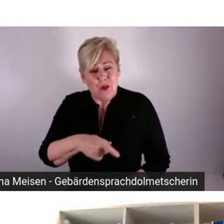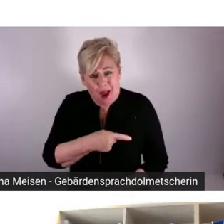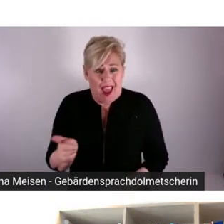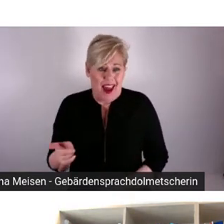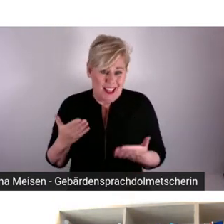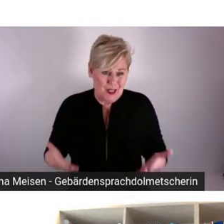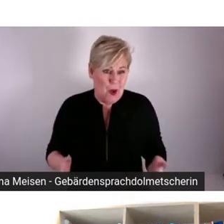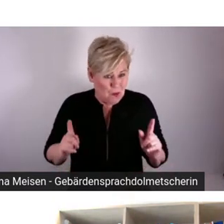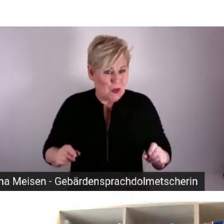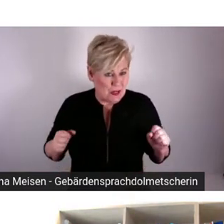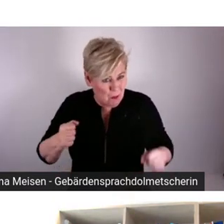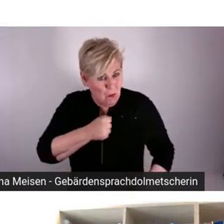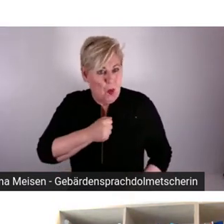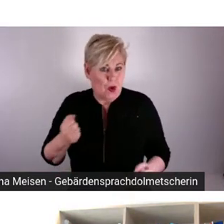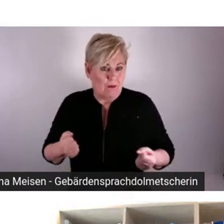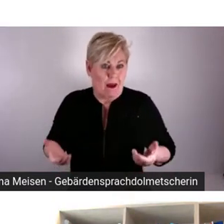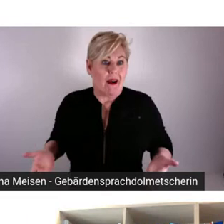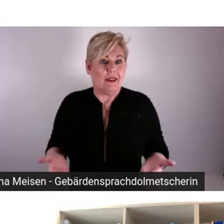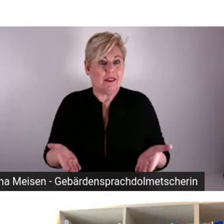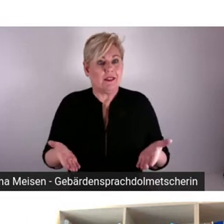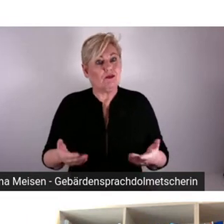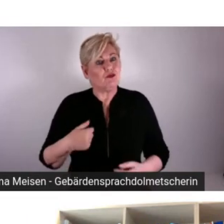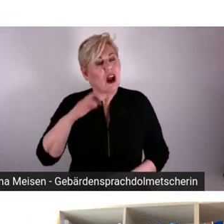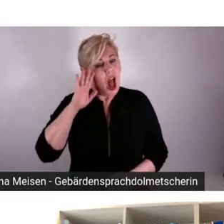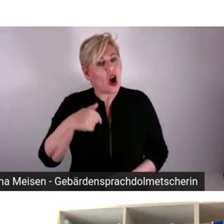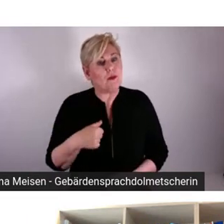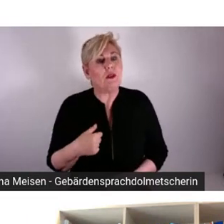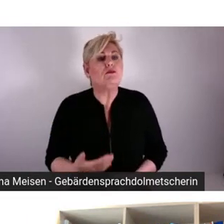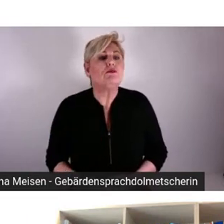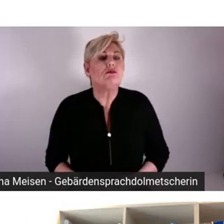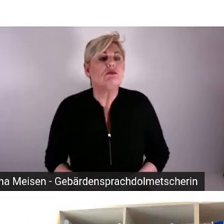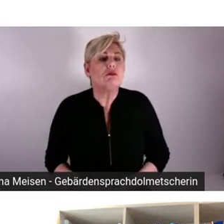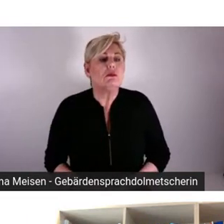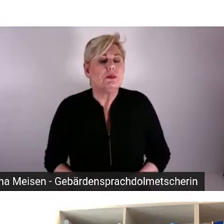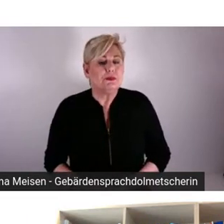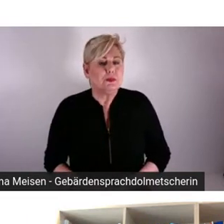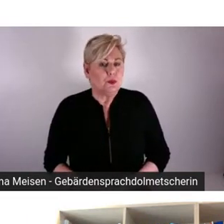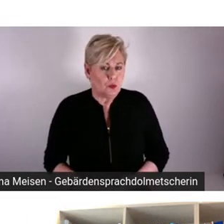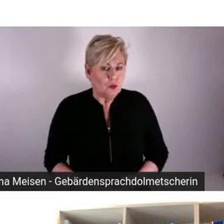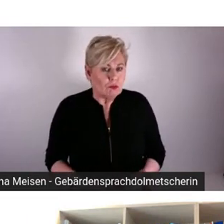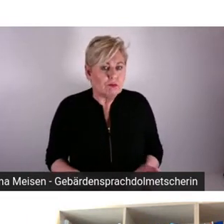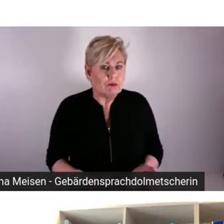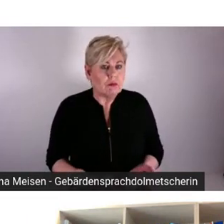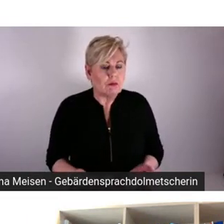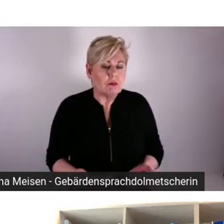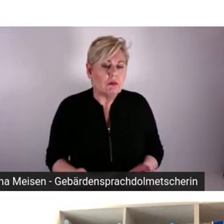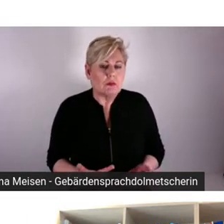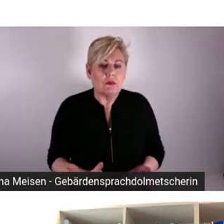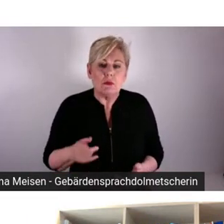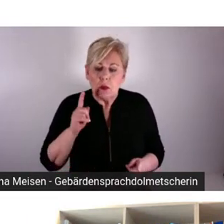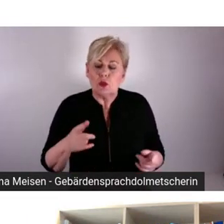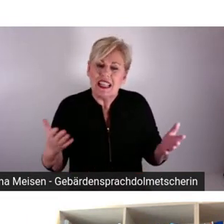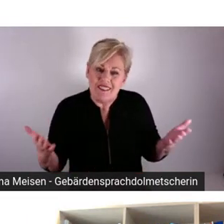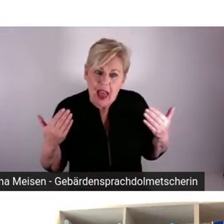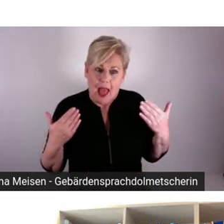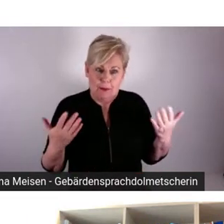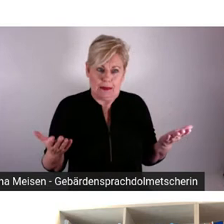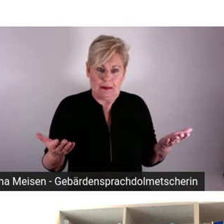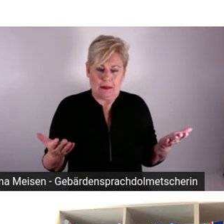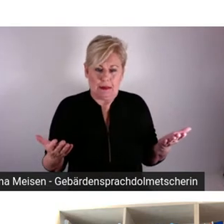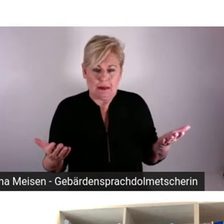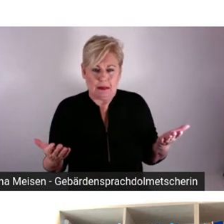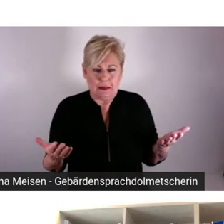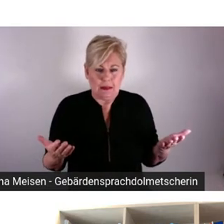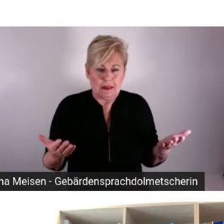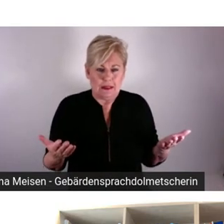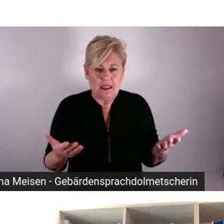dass wir die Ansprache an Sie richten müssen und sagen müssen und Sie dafür werben müssen, was